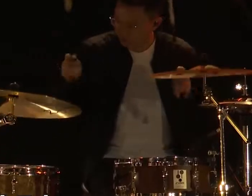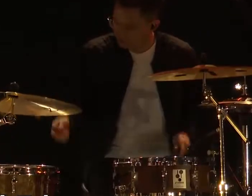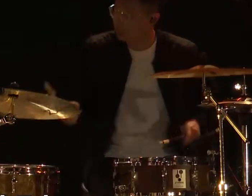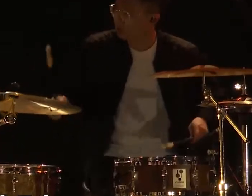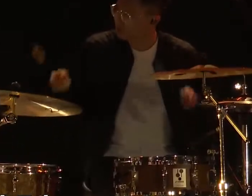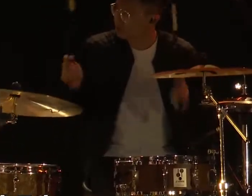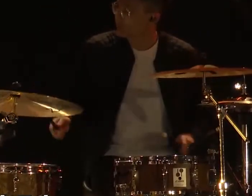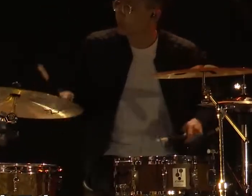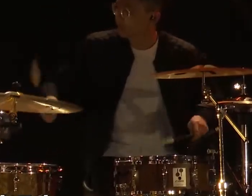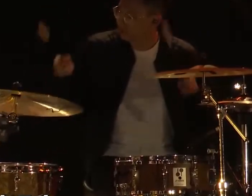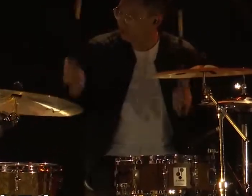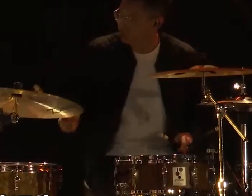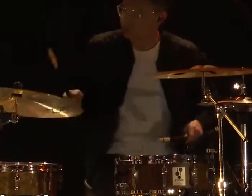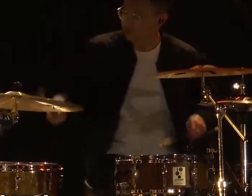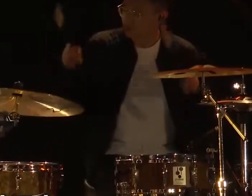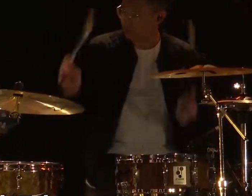Tuhan.